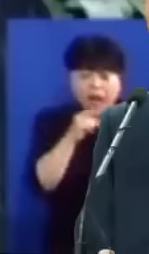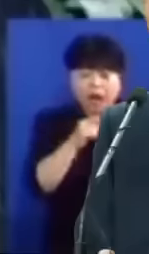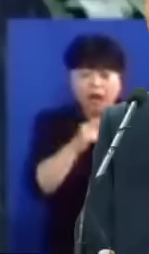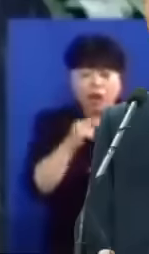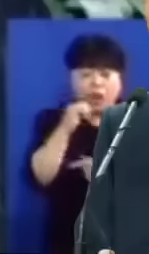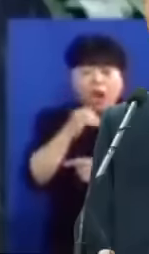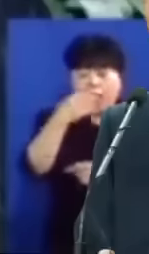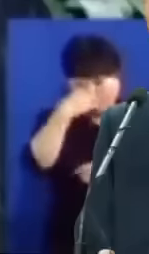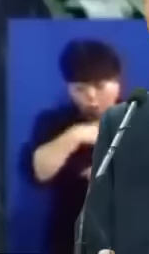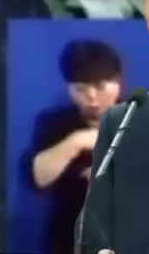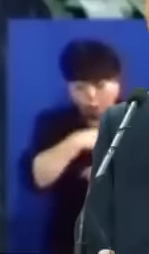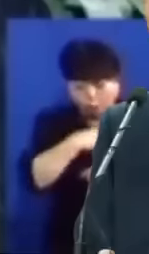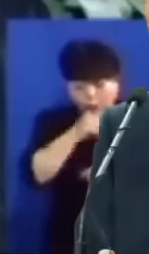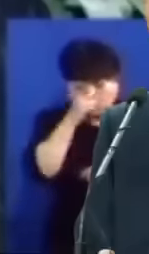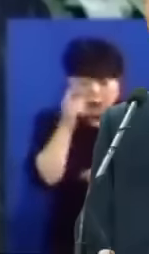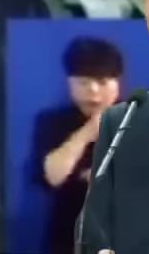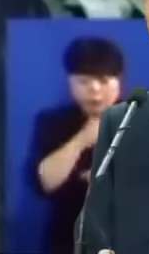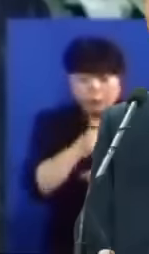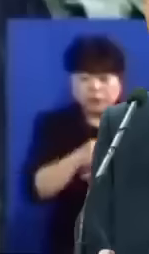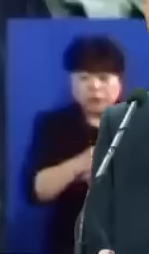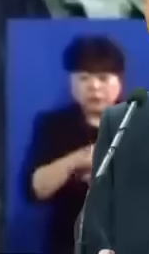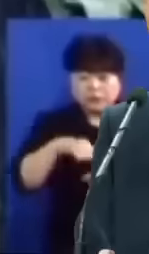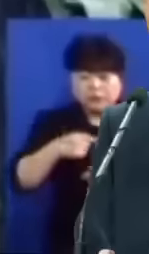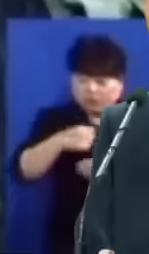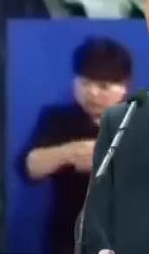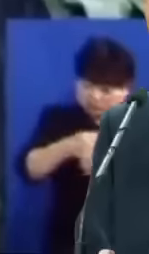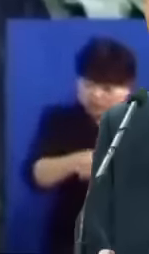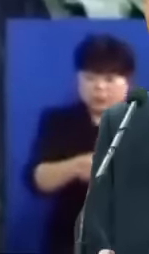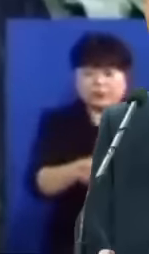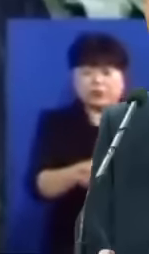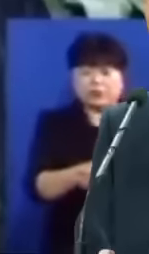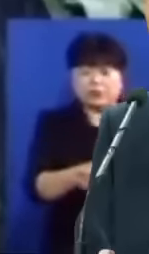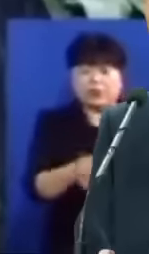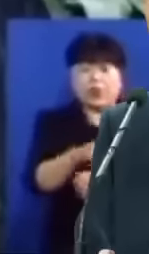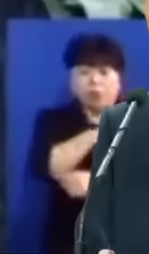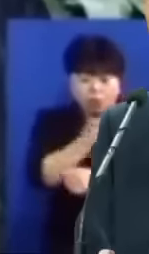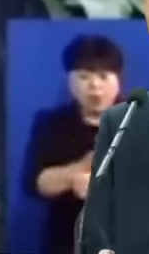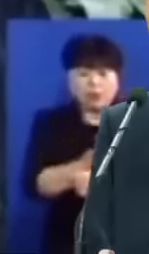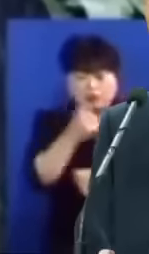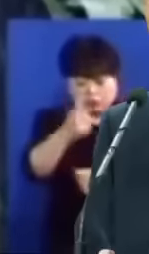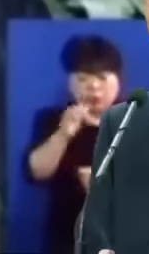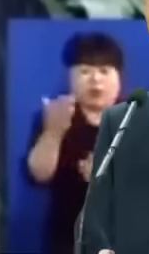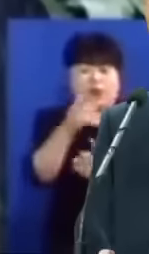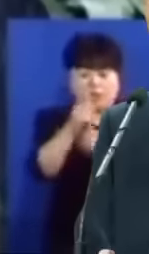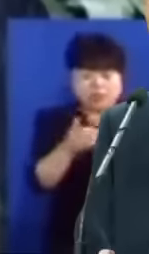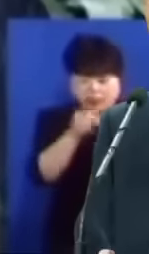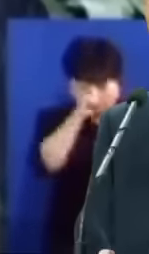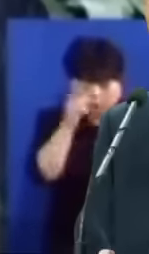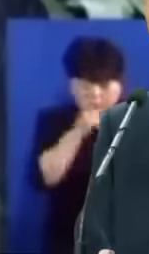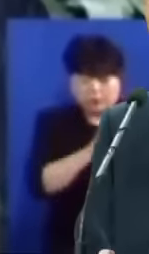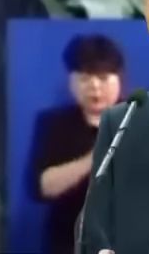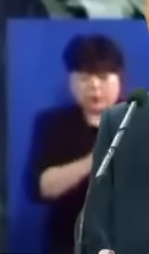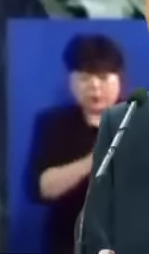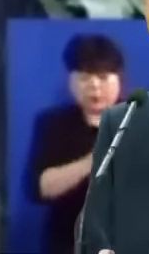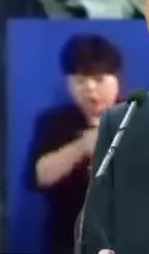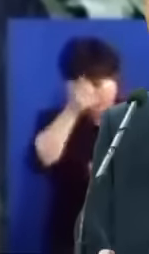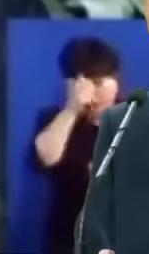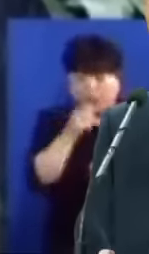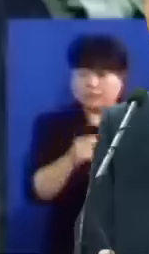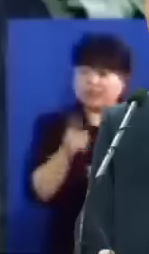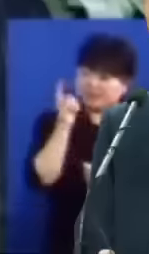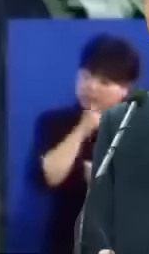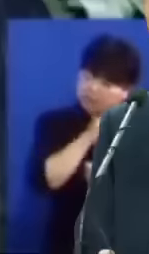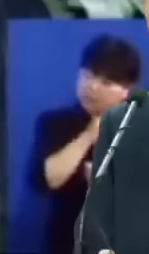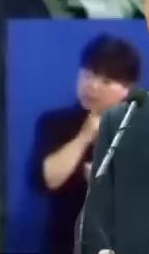선악과를 따먹고 좋다 나쁘다를 스스로 결정하게 되면 주권자가 되는 것입니다. 하나님이 좋다 그런데 아담은 안